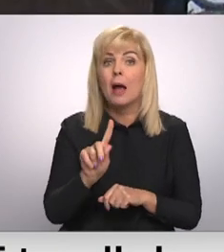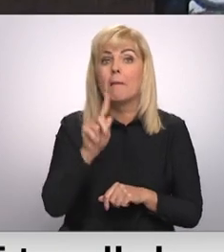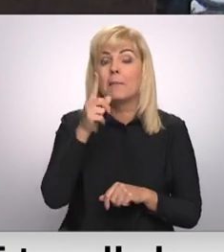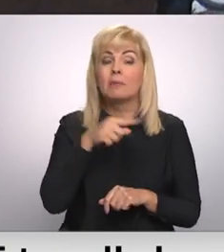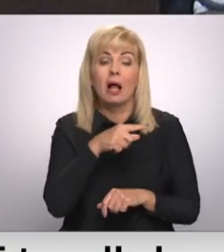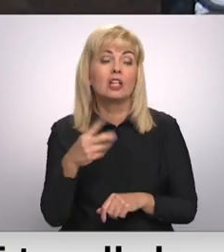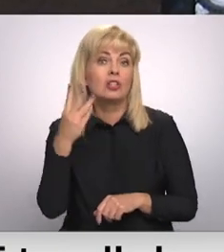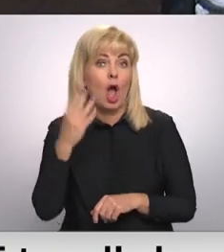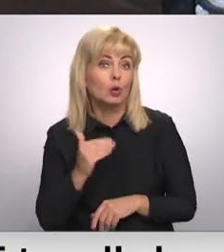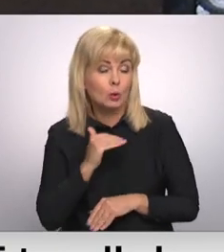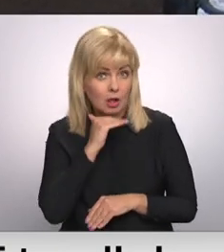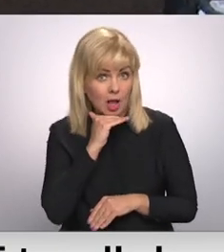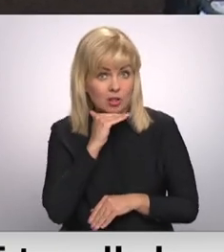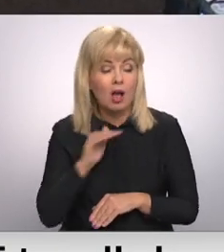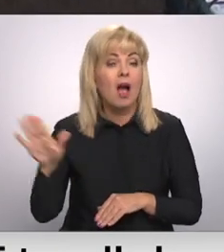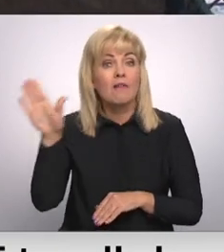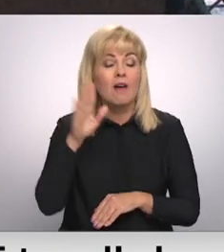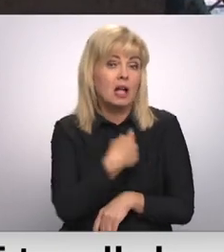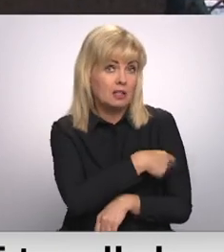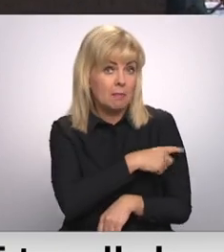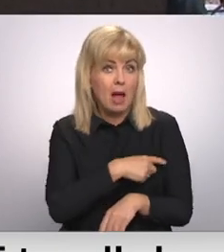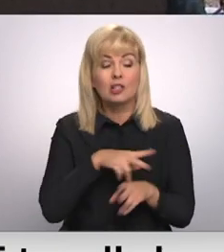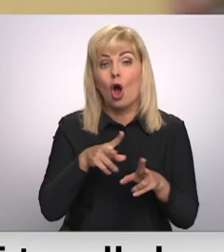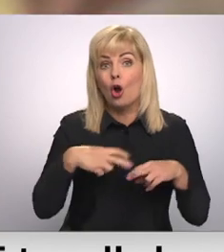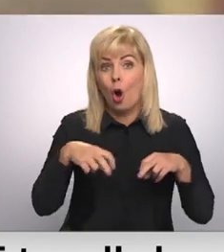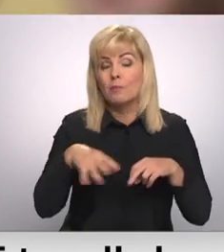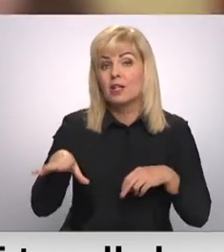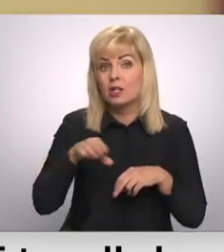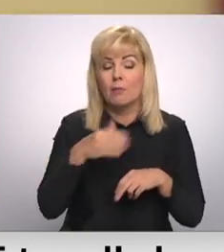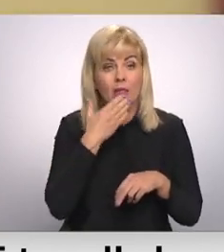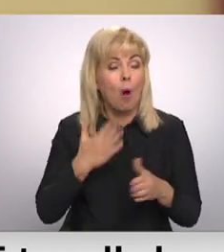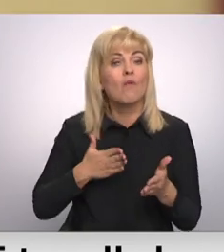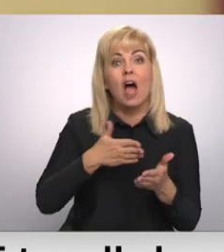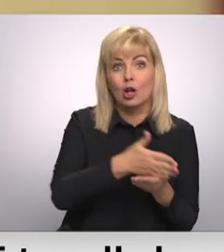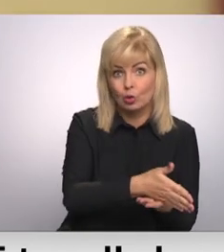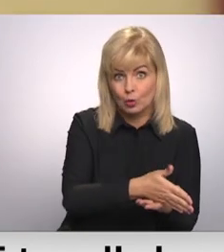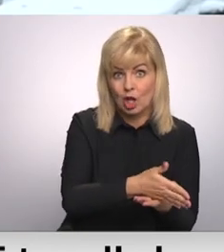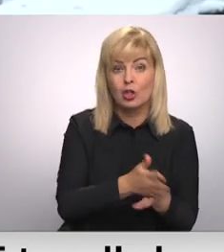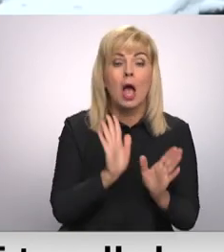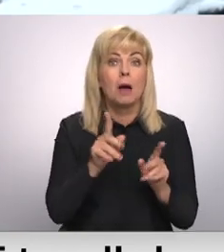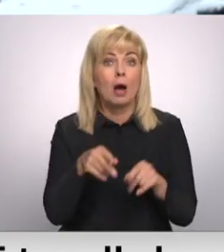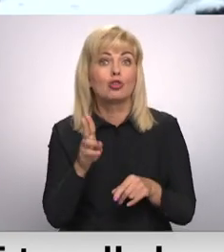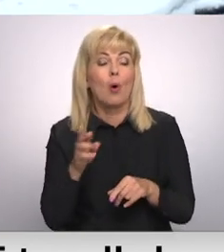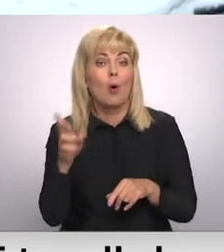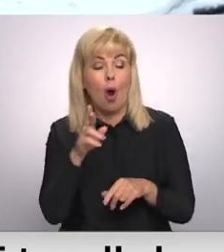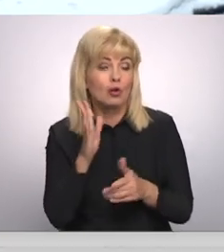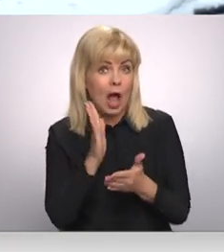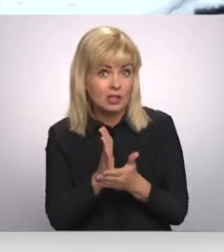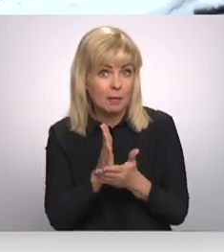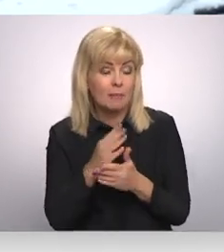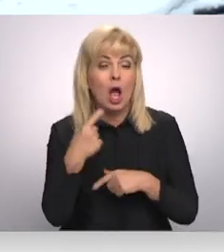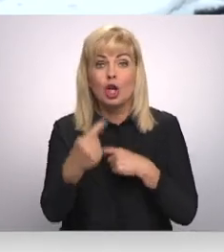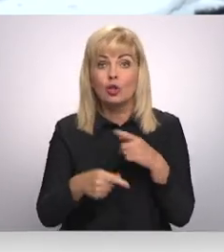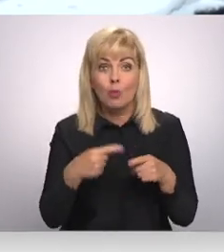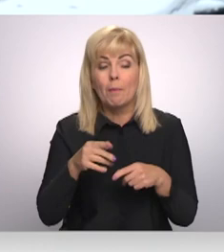Līdz 4. Klasē. Valsts medicīniskajā komisijā ģimene nav vērsusies. Par šo kodu esamību, kad viņš vēl